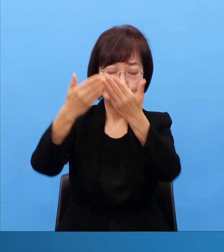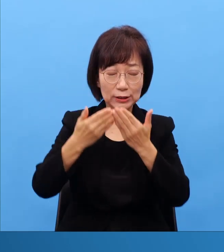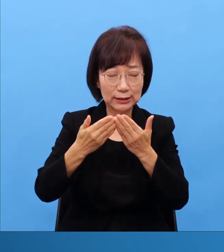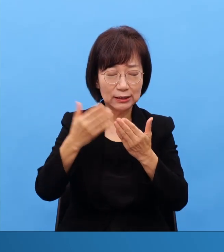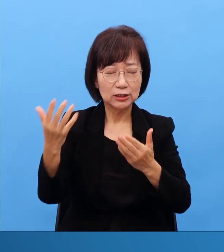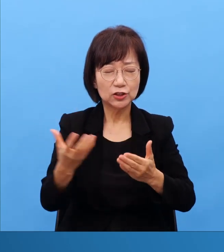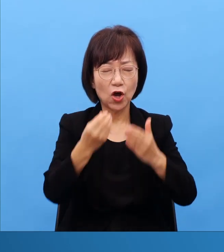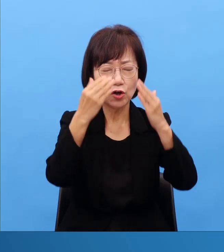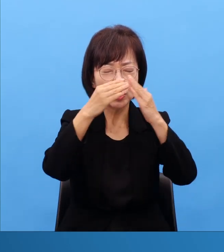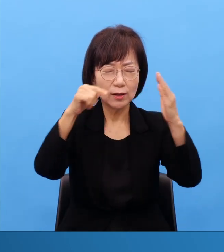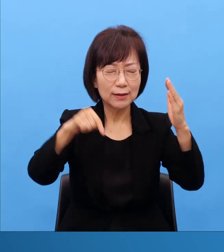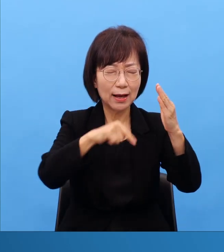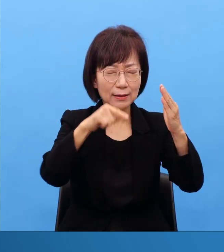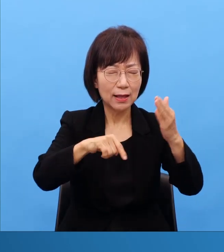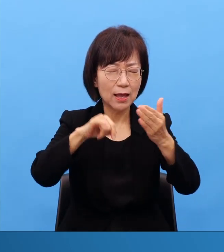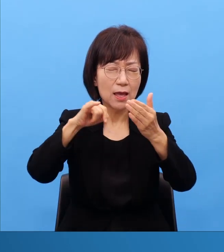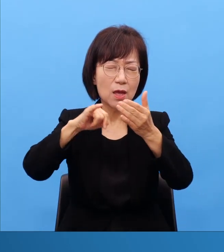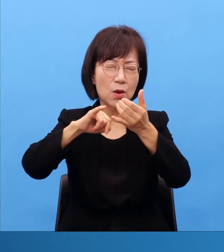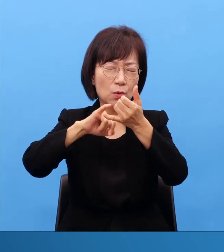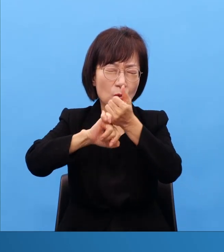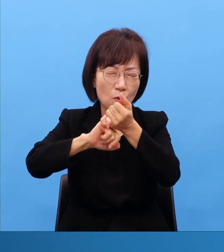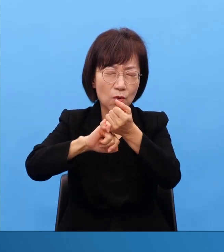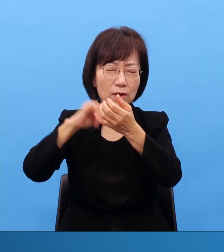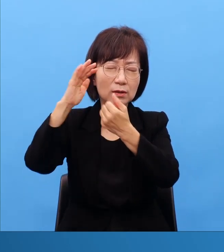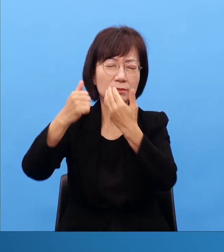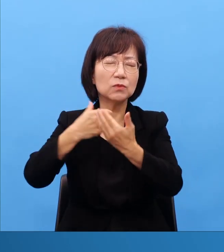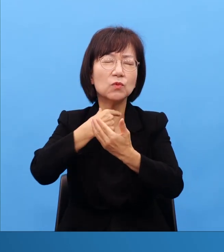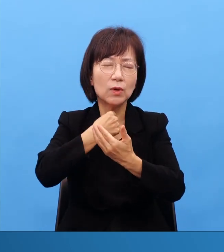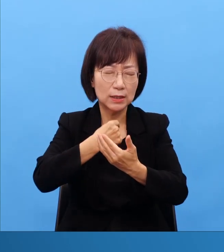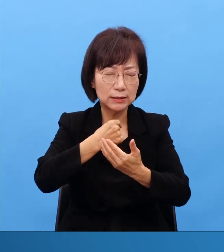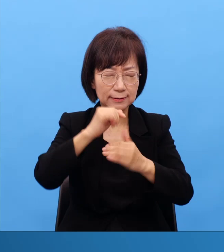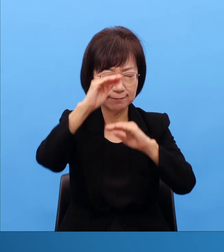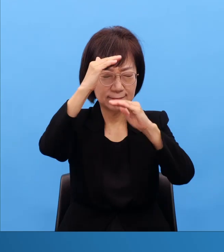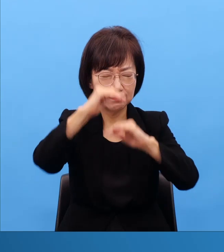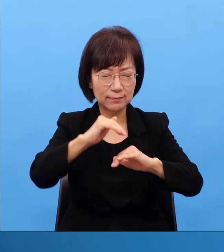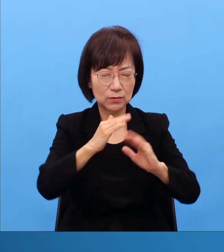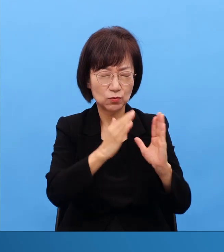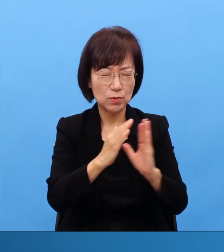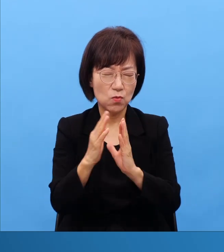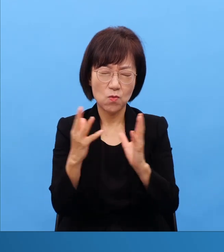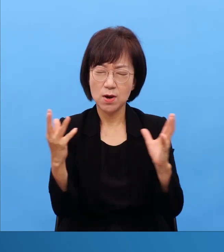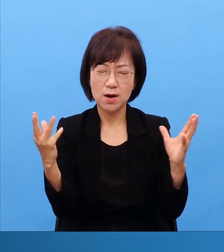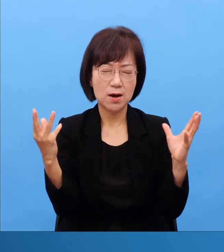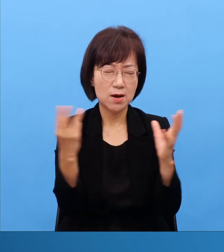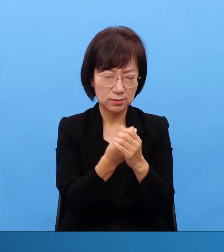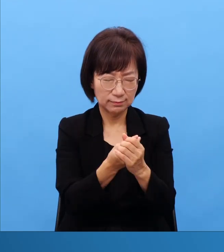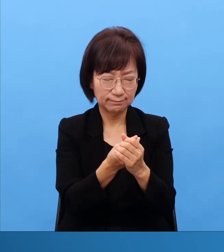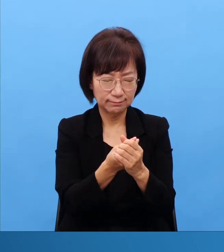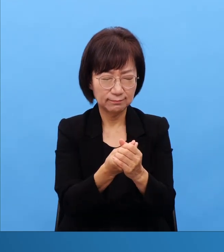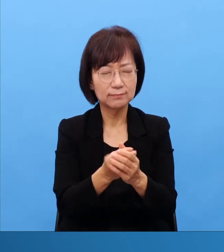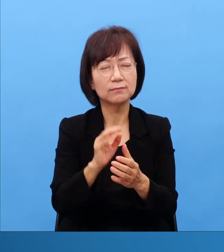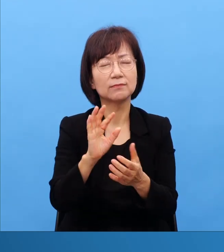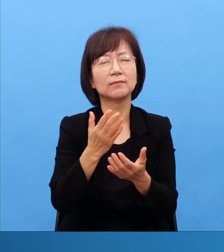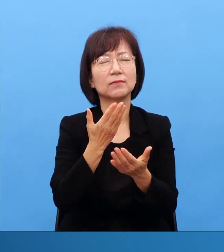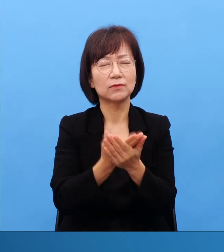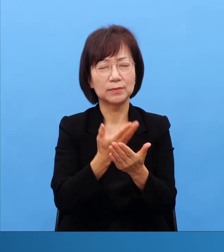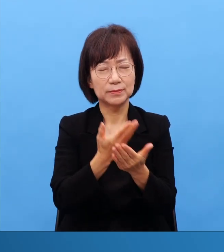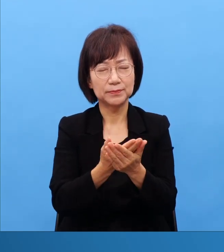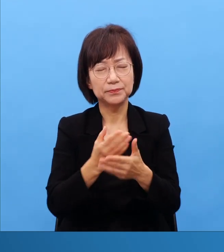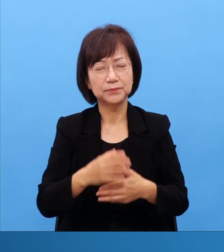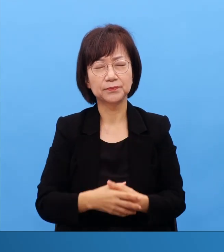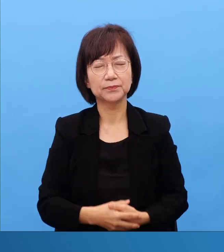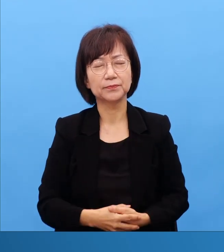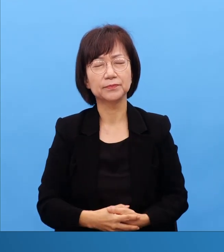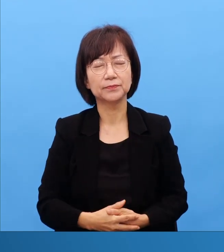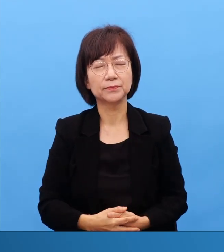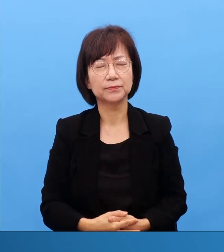콘텐츠를 채워가게 하옵소서. May the three courtyards you desire be placed vividly and clearly in the prayers of our pastors and church officers so that only